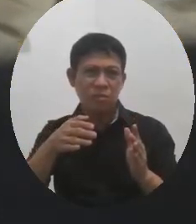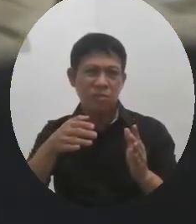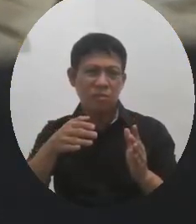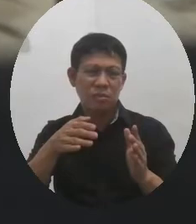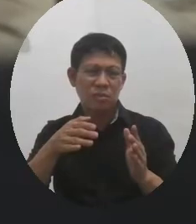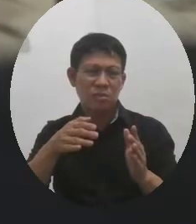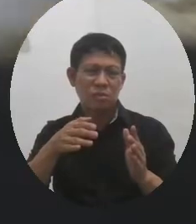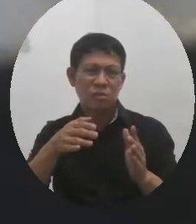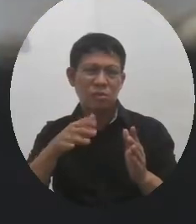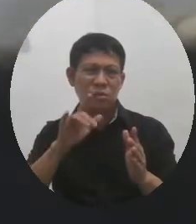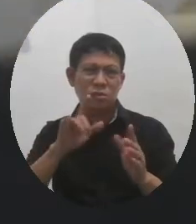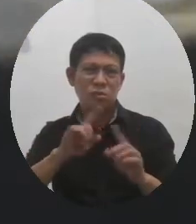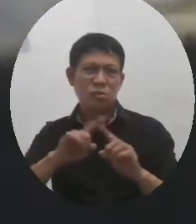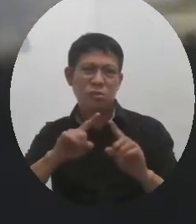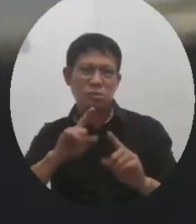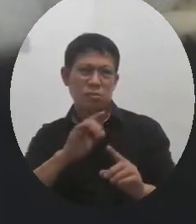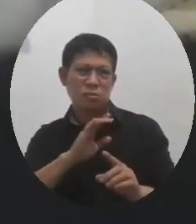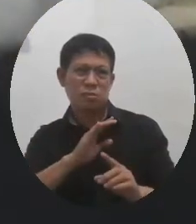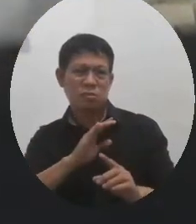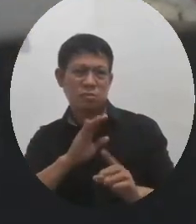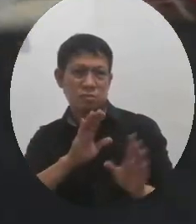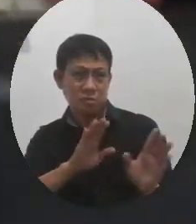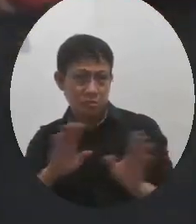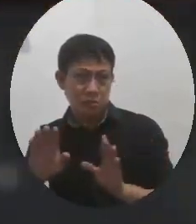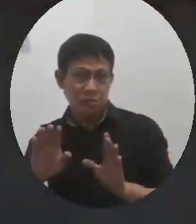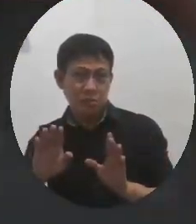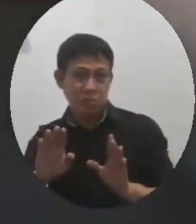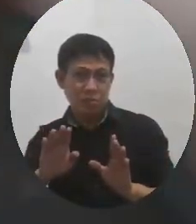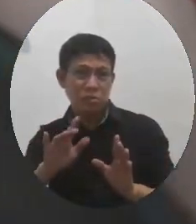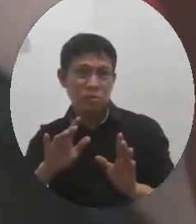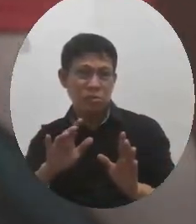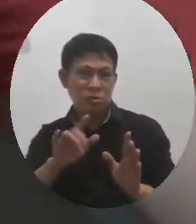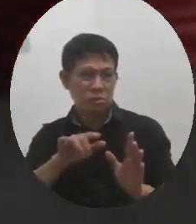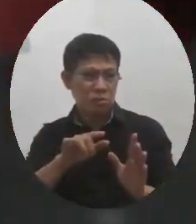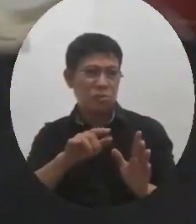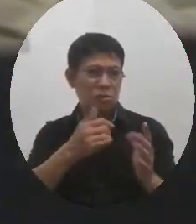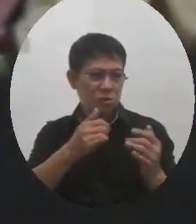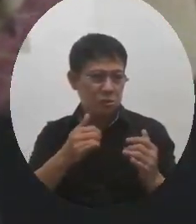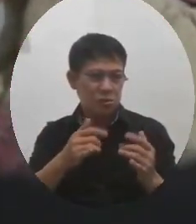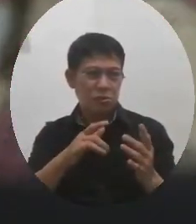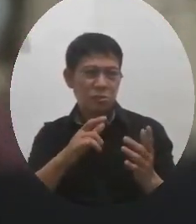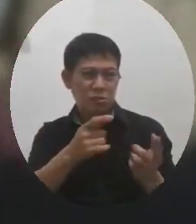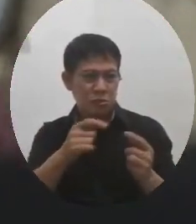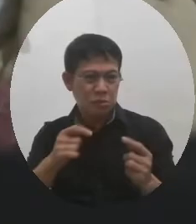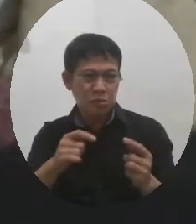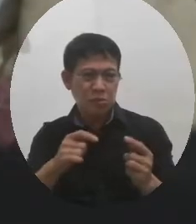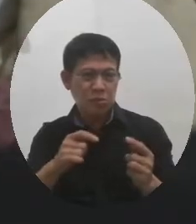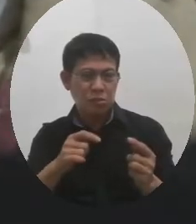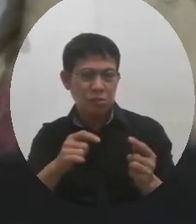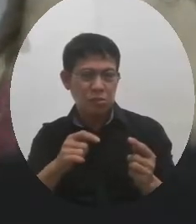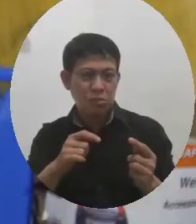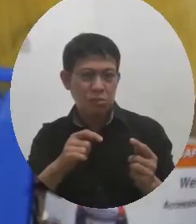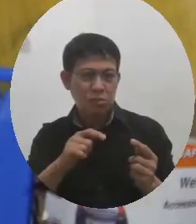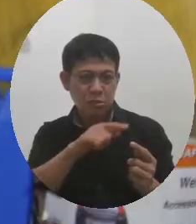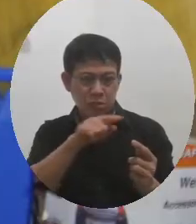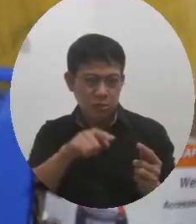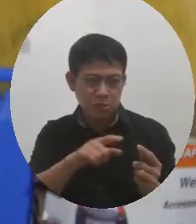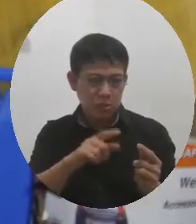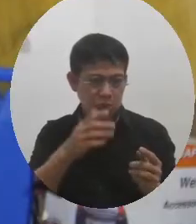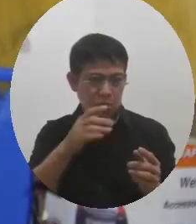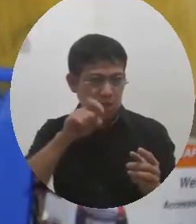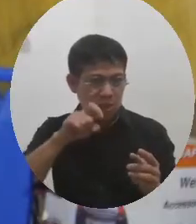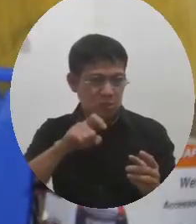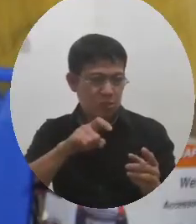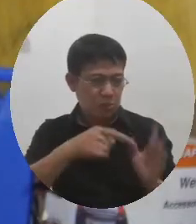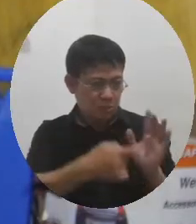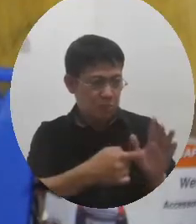may nangingialam, gusto niya paulit-ulit. Yung mga laruan, hindi niya kayang laruin sa tamang way.